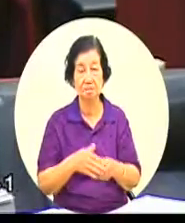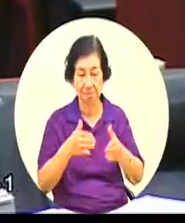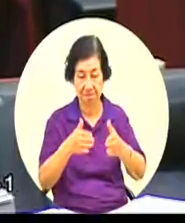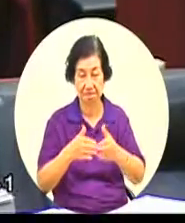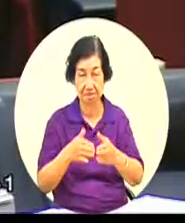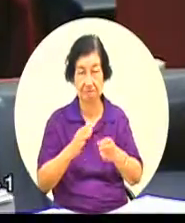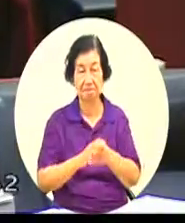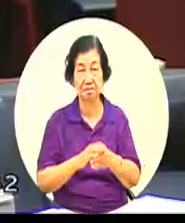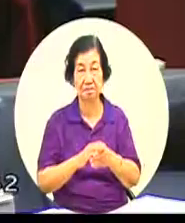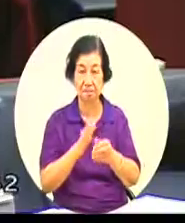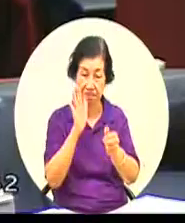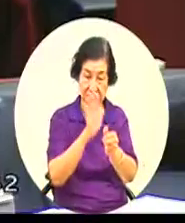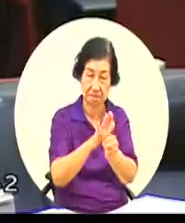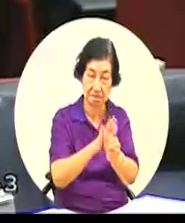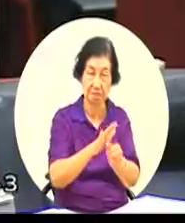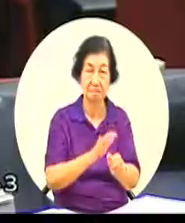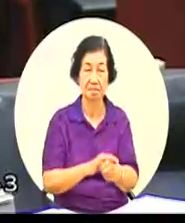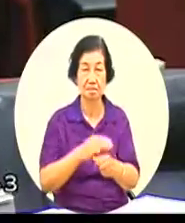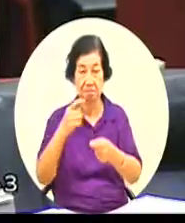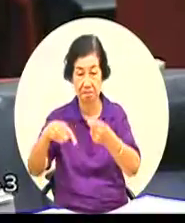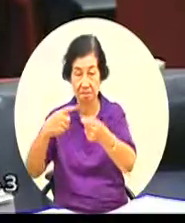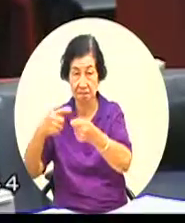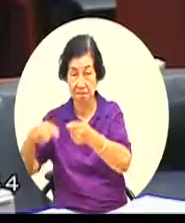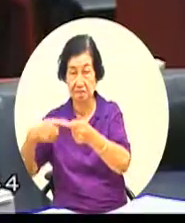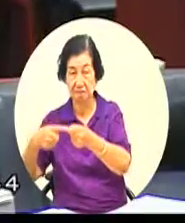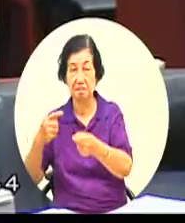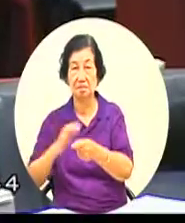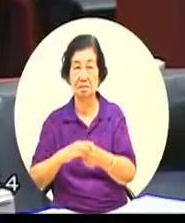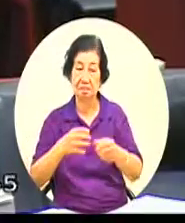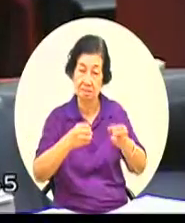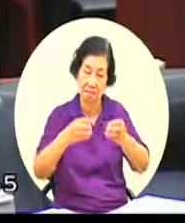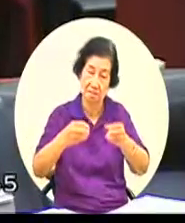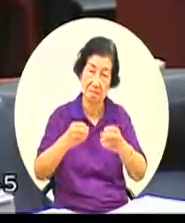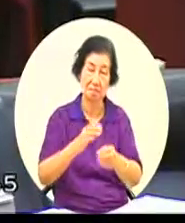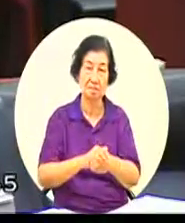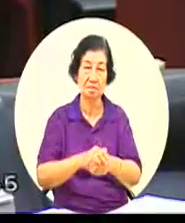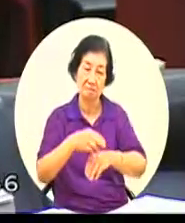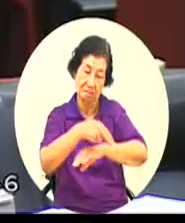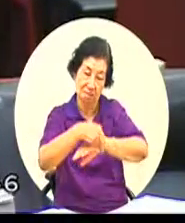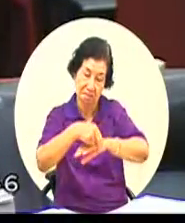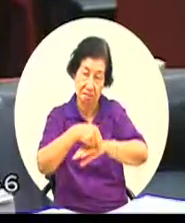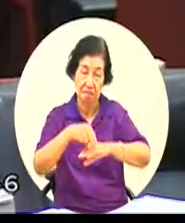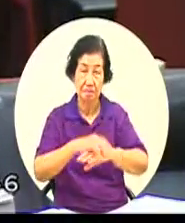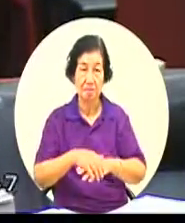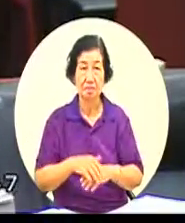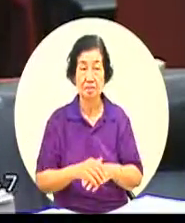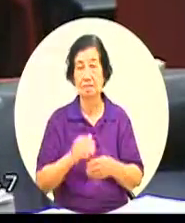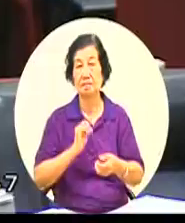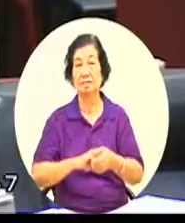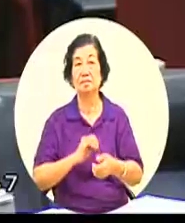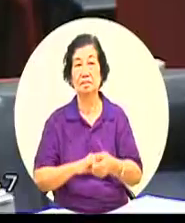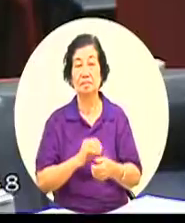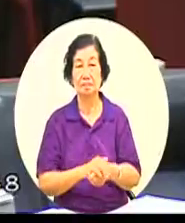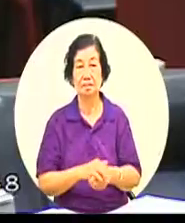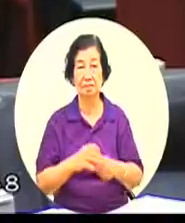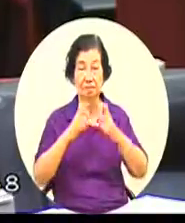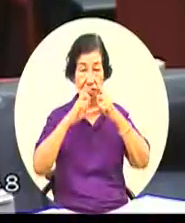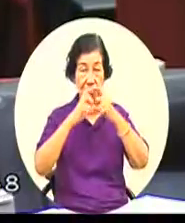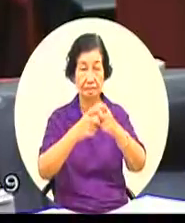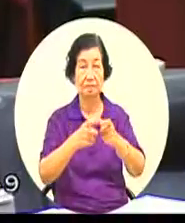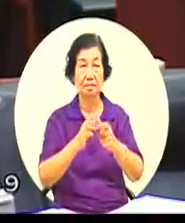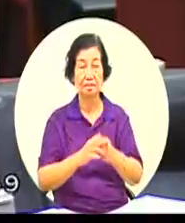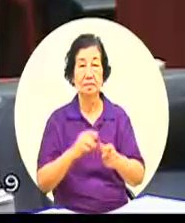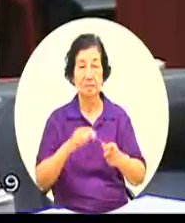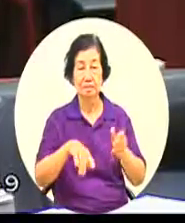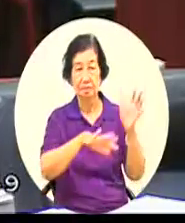打出去，免逐当拢拢谈政策而已。啊，我咧讲了讲了，回答就是这样。我相